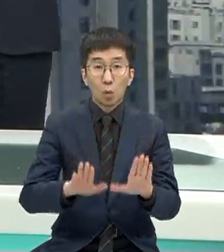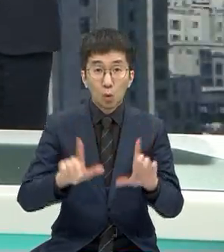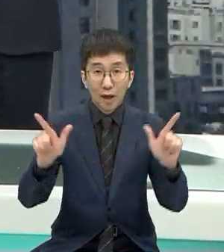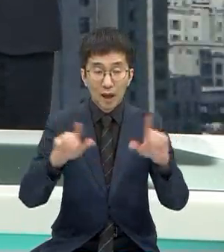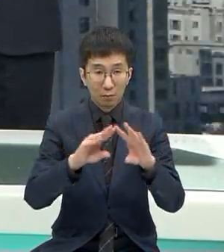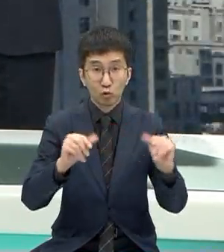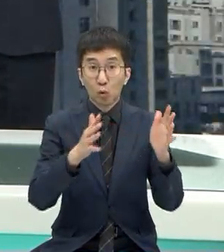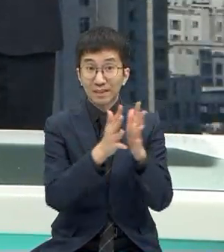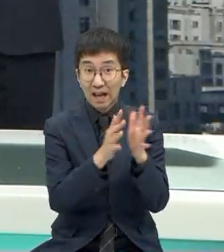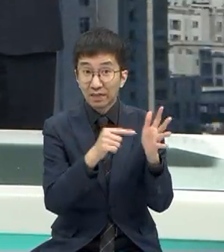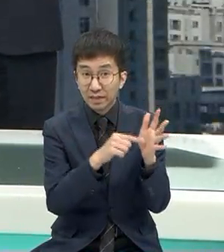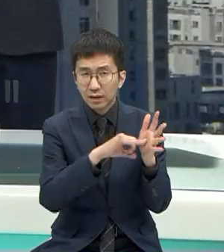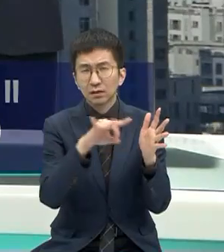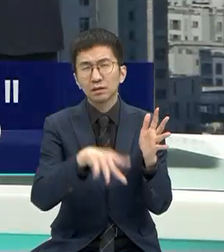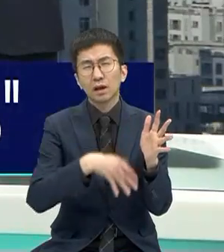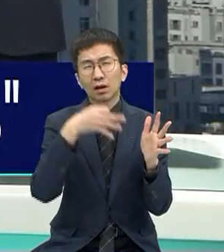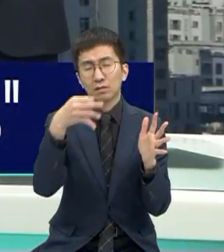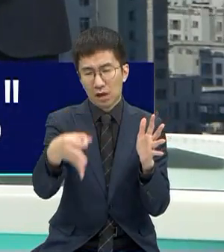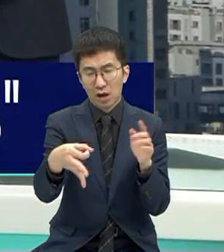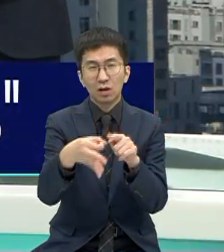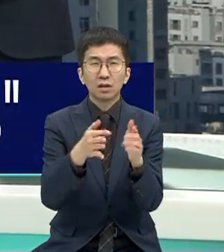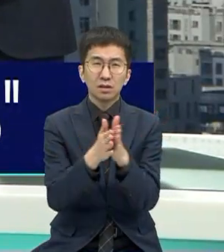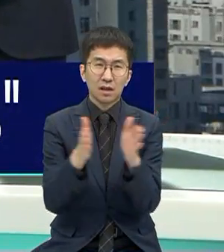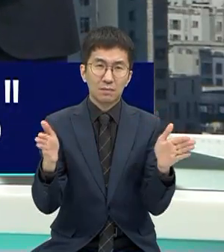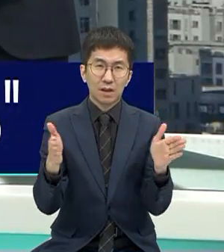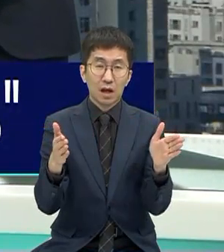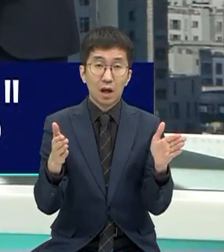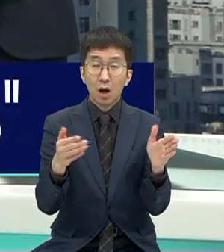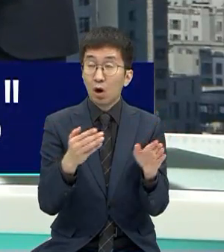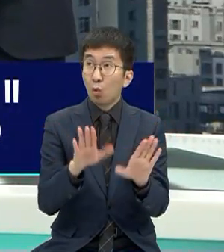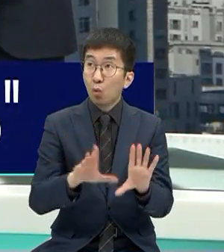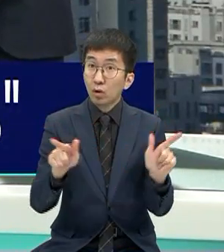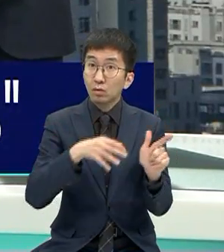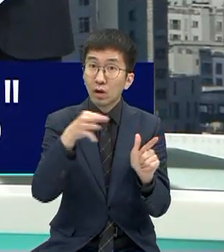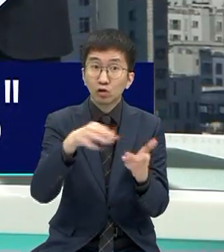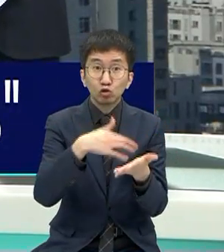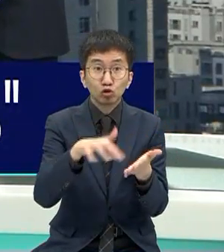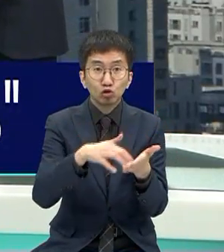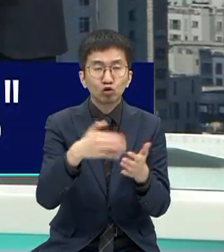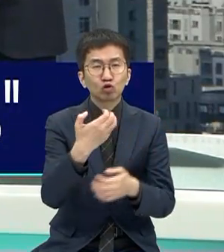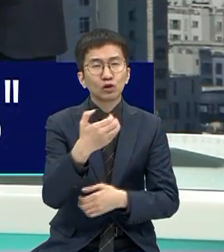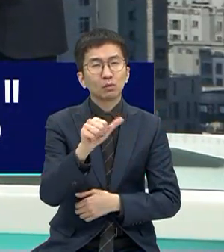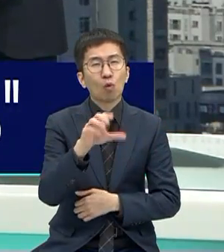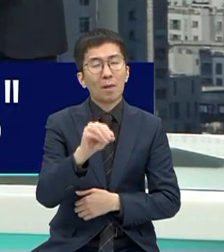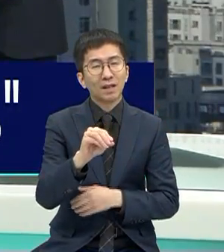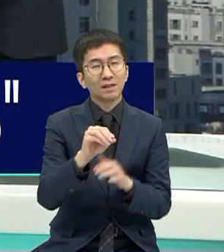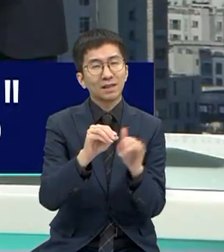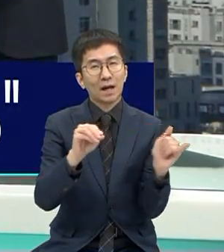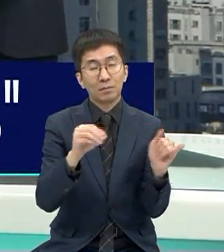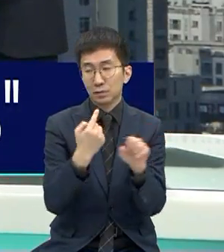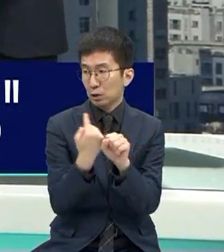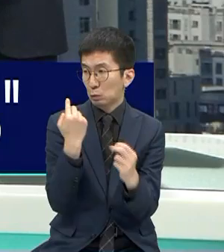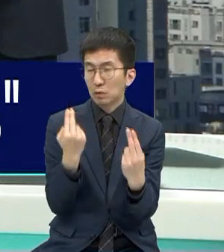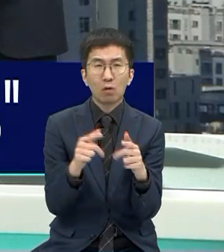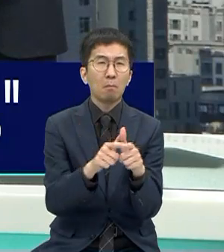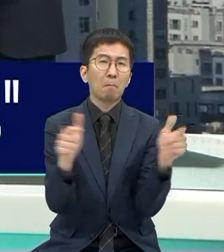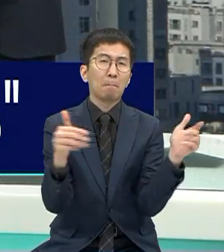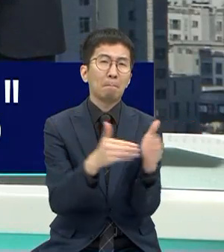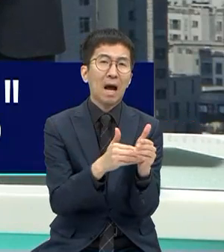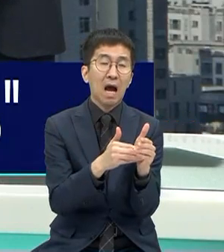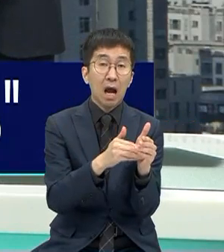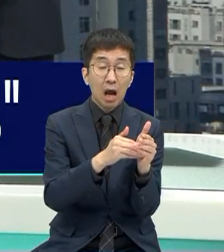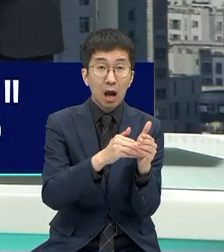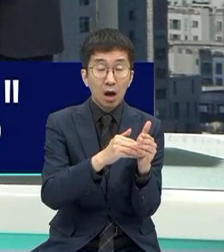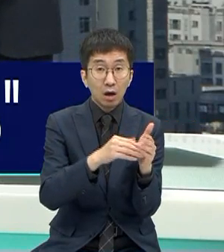사람은 95만 명으로 작년보다 크게 늘었습니다. 전체 액수는 5조 7천억 원이고 그 가운데